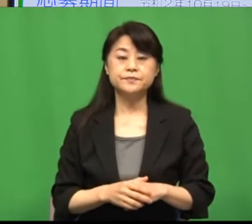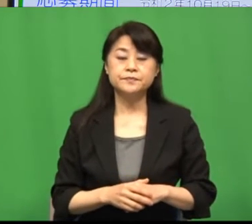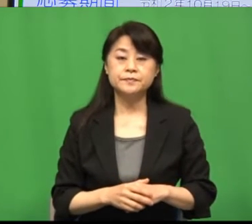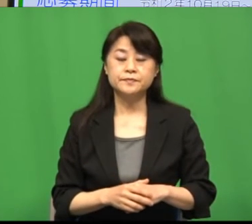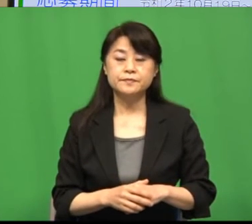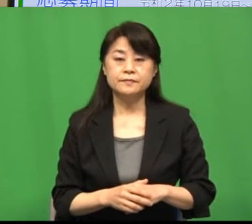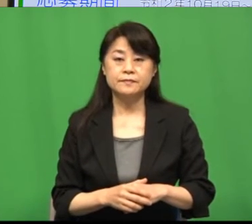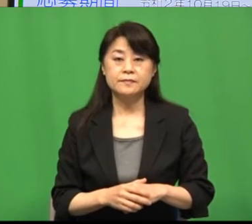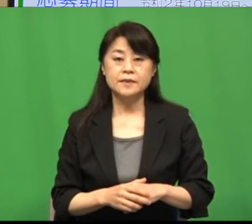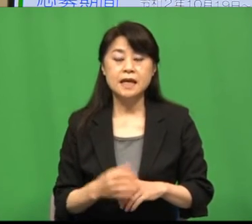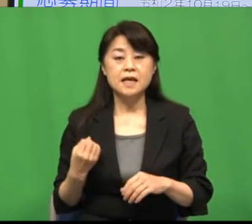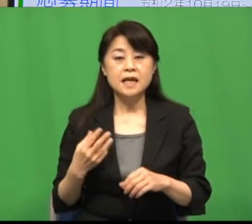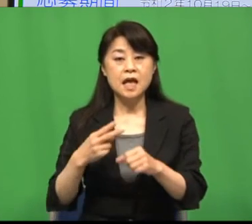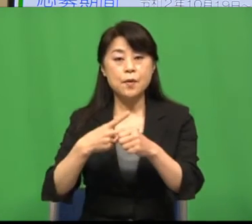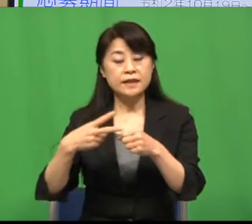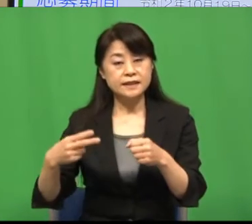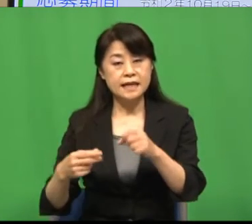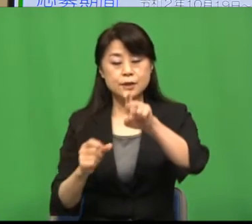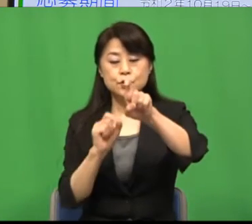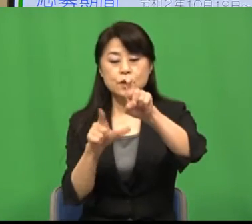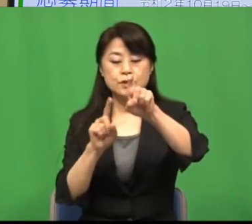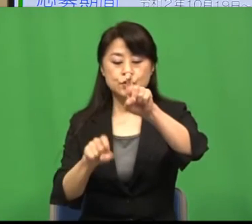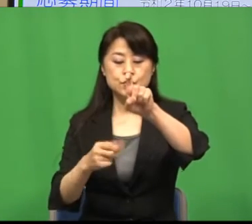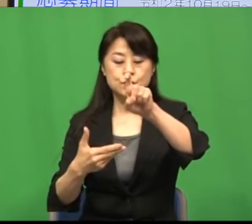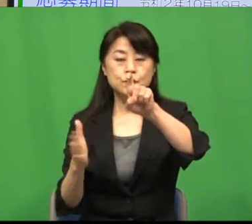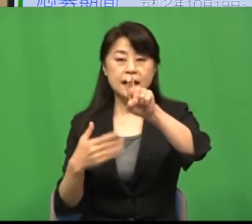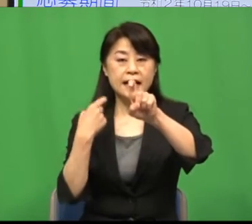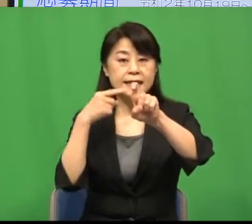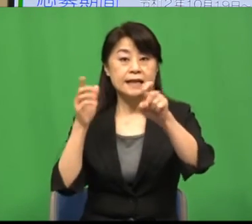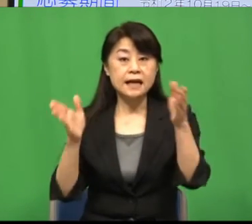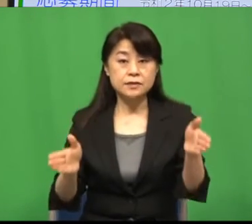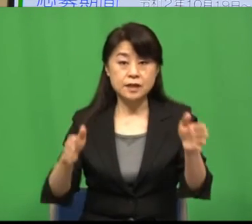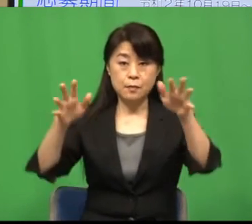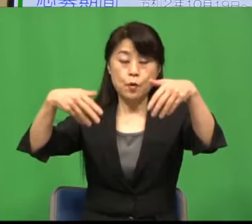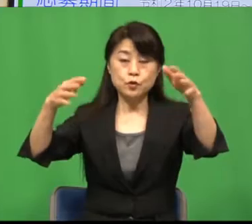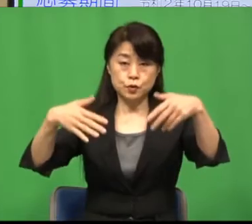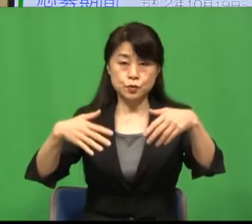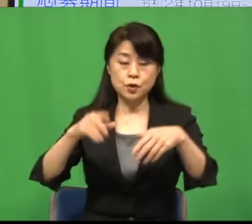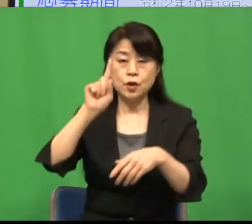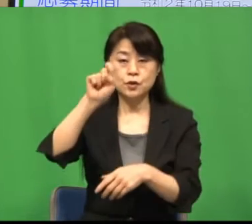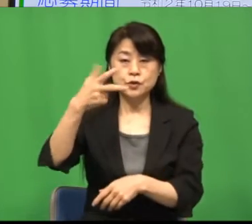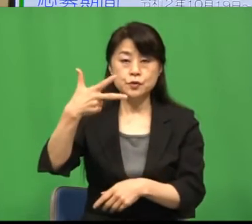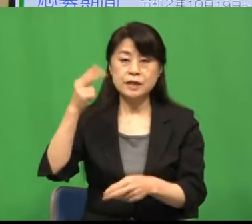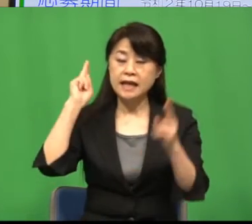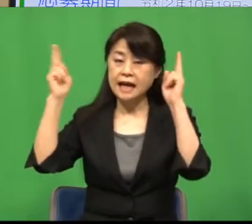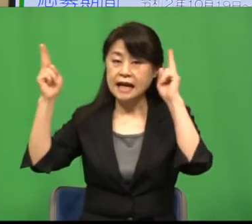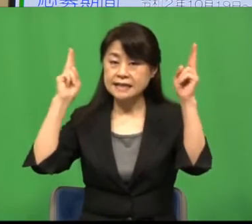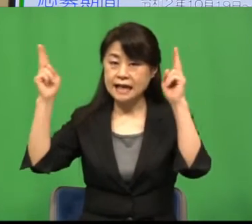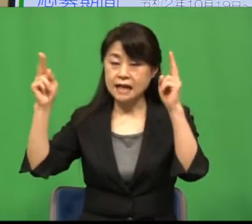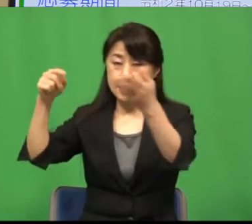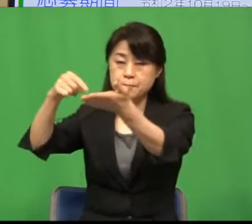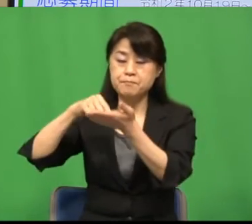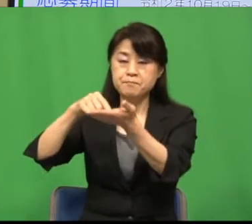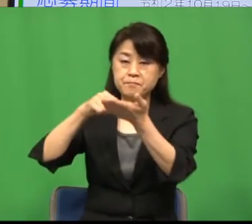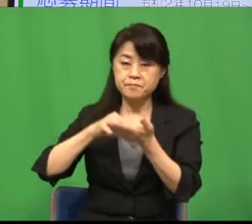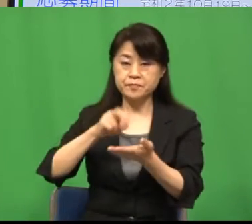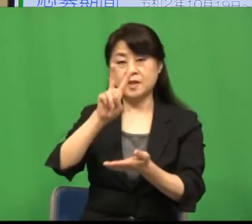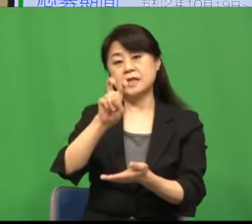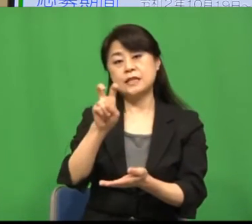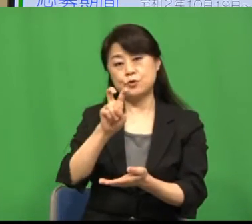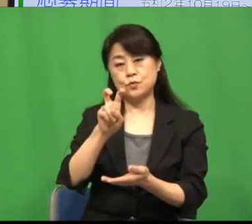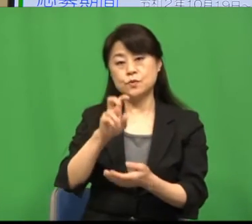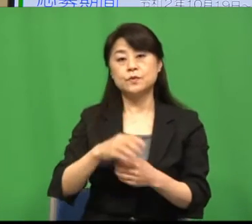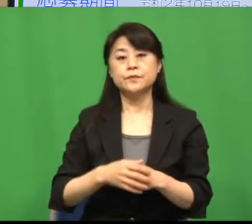今回令和2年10月19日から1ヶ月間募集しましたところ、17企業から20件の応募がありました。